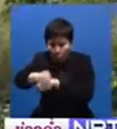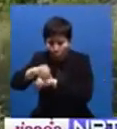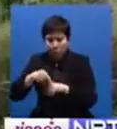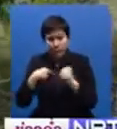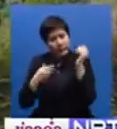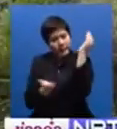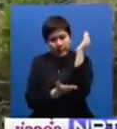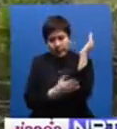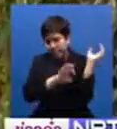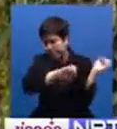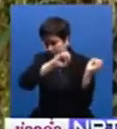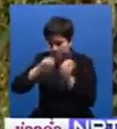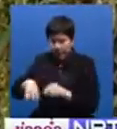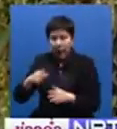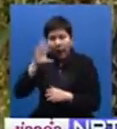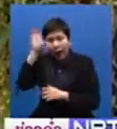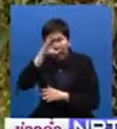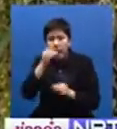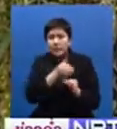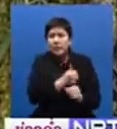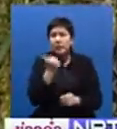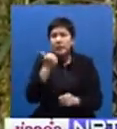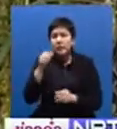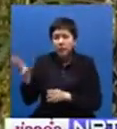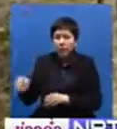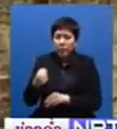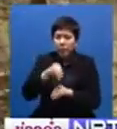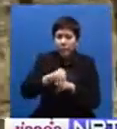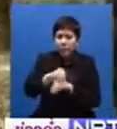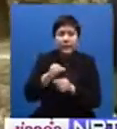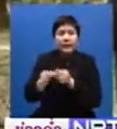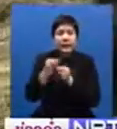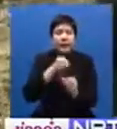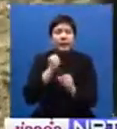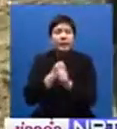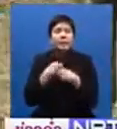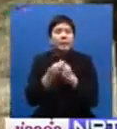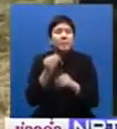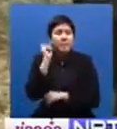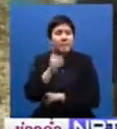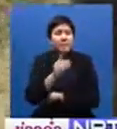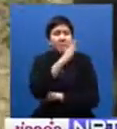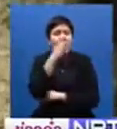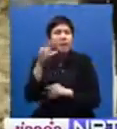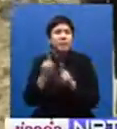และหาต้นไม้มาปลูกทดแทนพร้อมเร่งฟื้นฟูสภาพป่าให้กลับมาอุดมสมบูรณ์โดยเร็ว